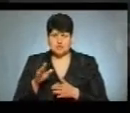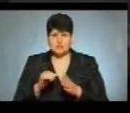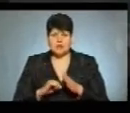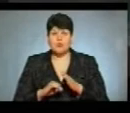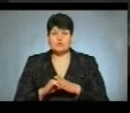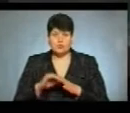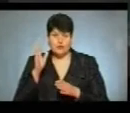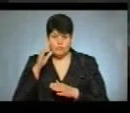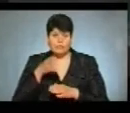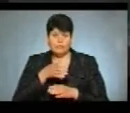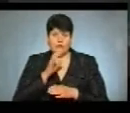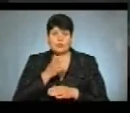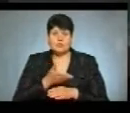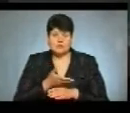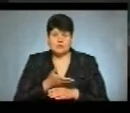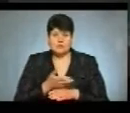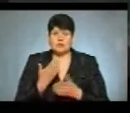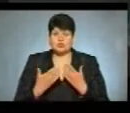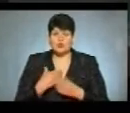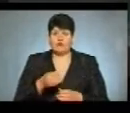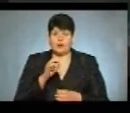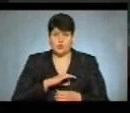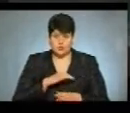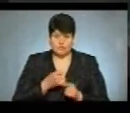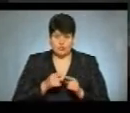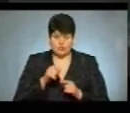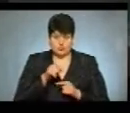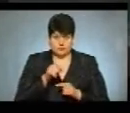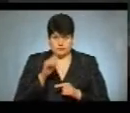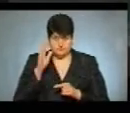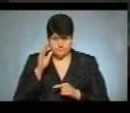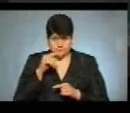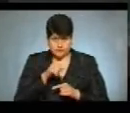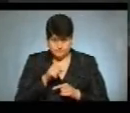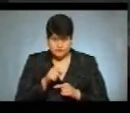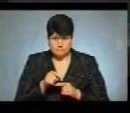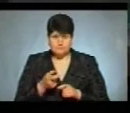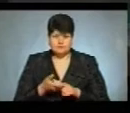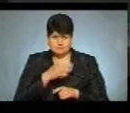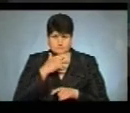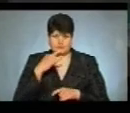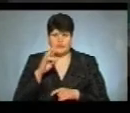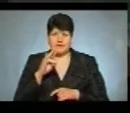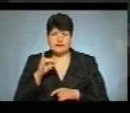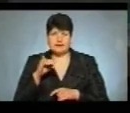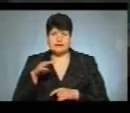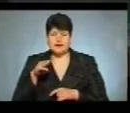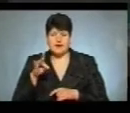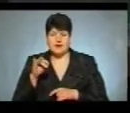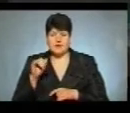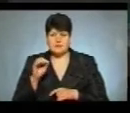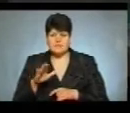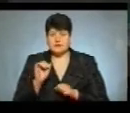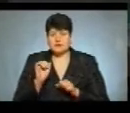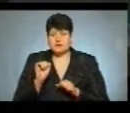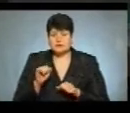якої питної води. І якщо застосовувати воду питну з перевищенням нітратів, однозначно можна